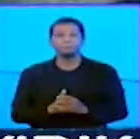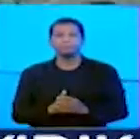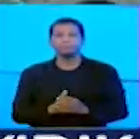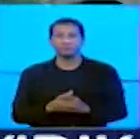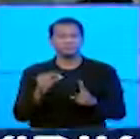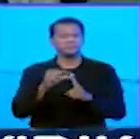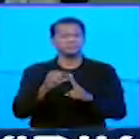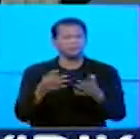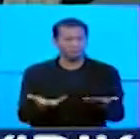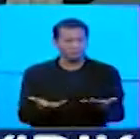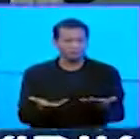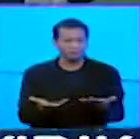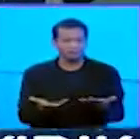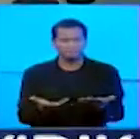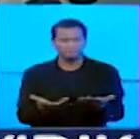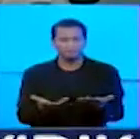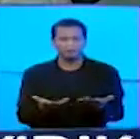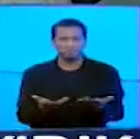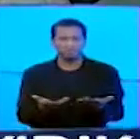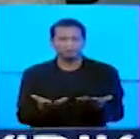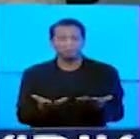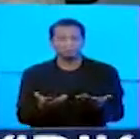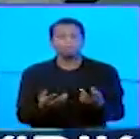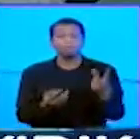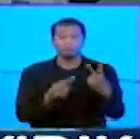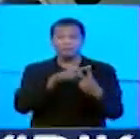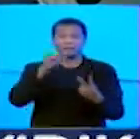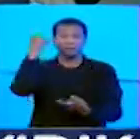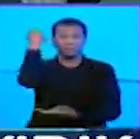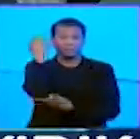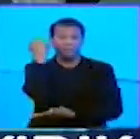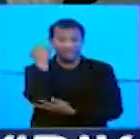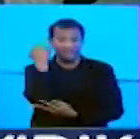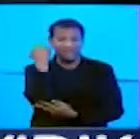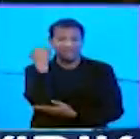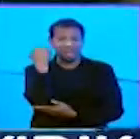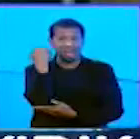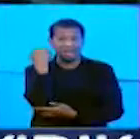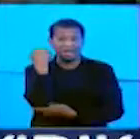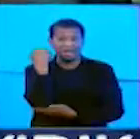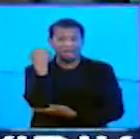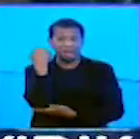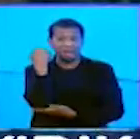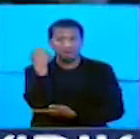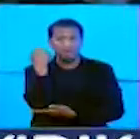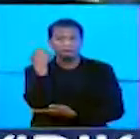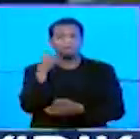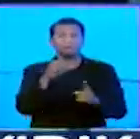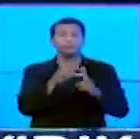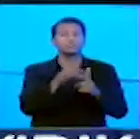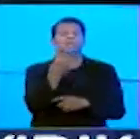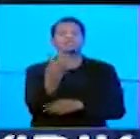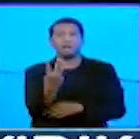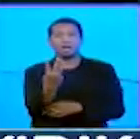oleh Polda Metro Jaya kepada kedua tersangka ini dimana memang kedua tersangka ini disertakan ketiga kausal yaitu adalah